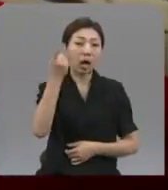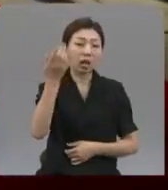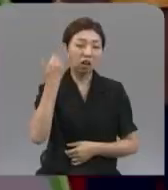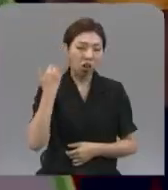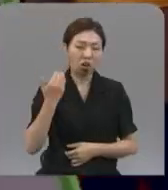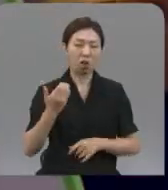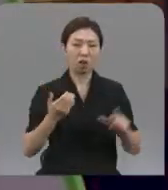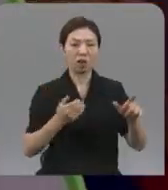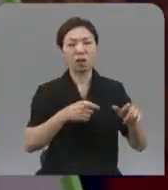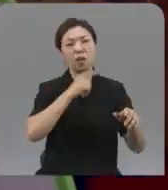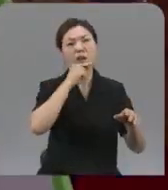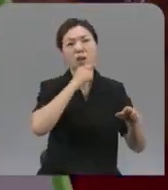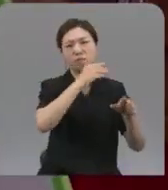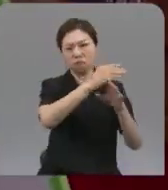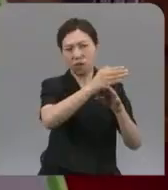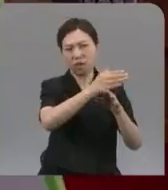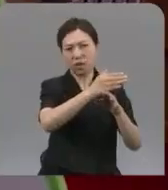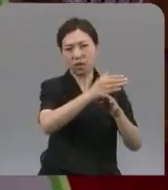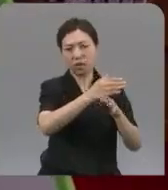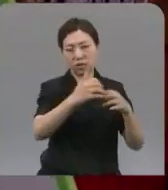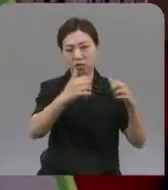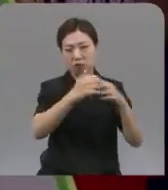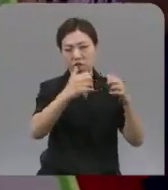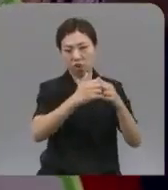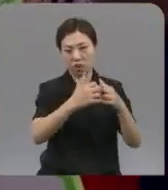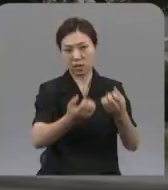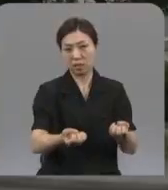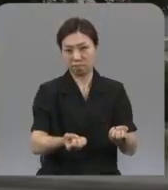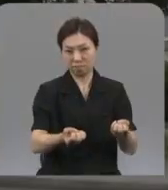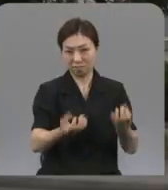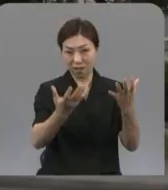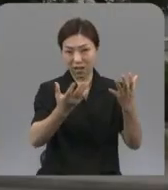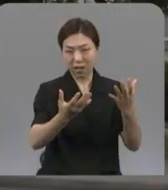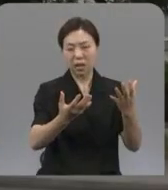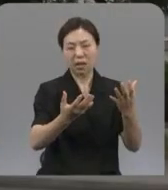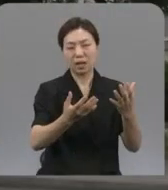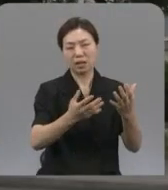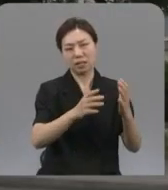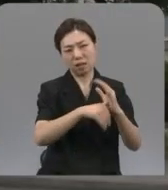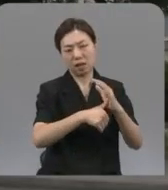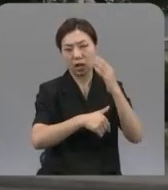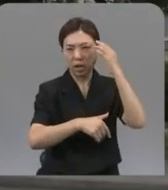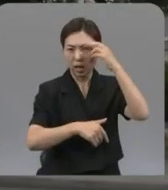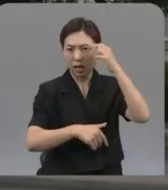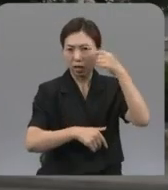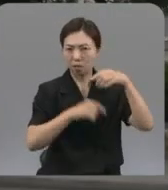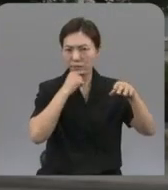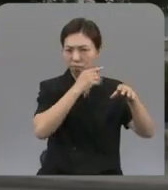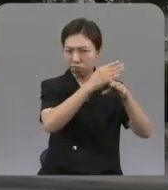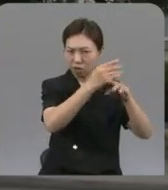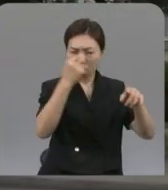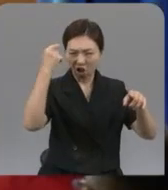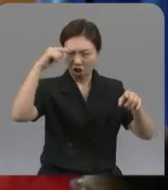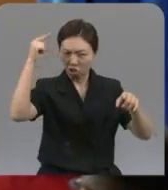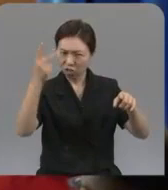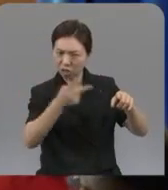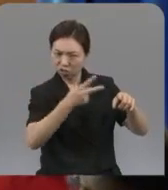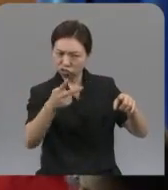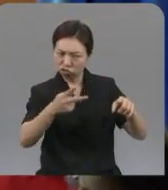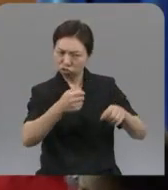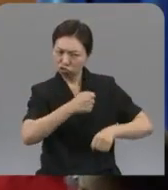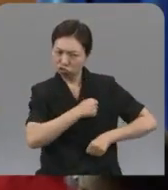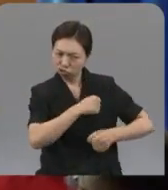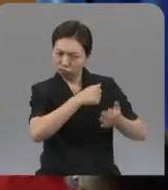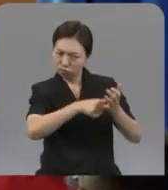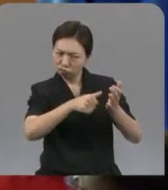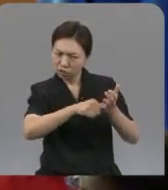交易明确地违反了联合国安理会决议。美国国务院明确表示，若确认双方进行武器交易，将采取